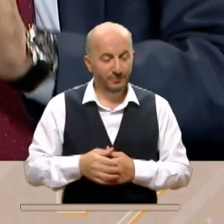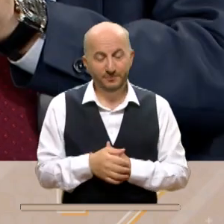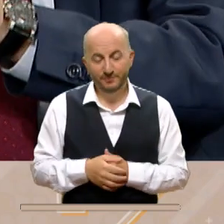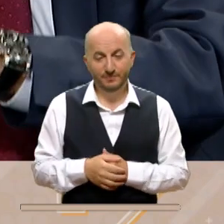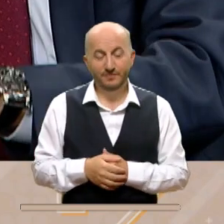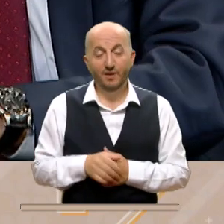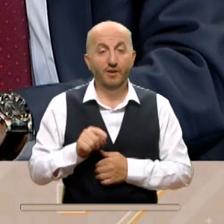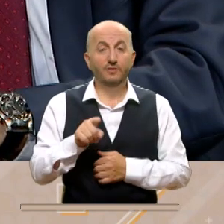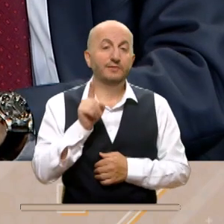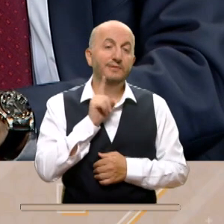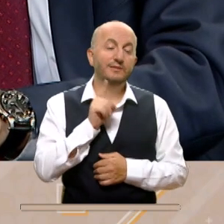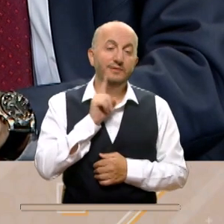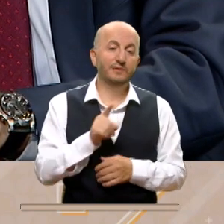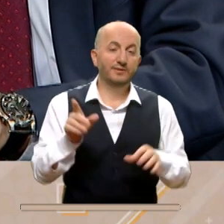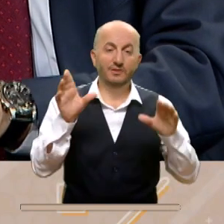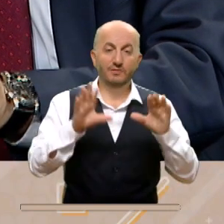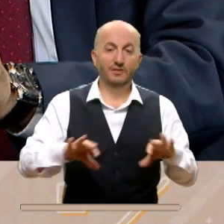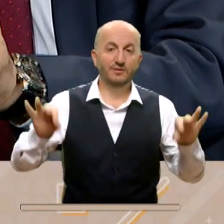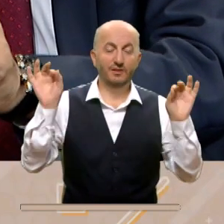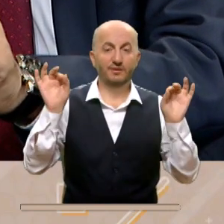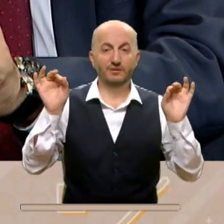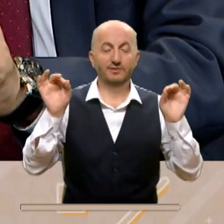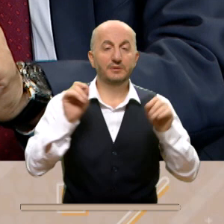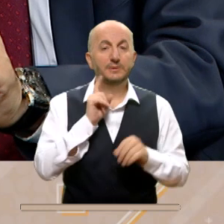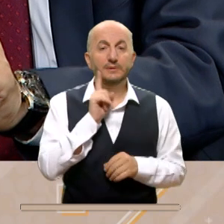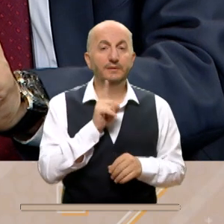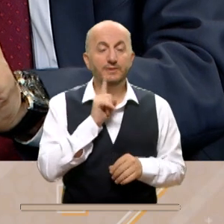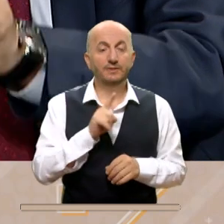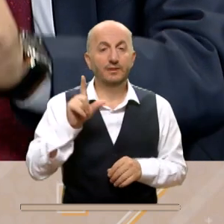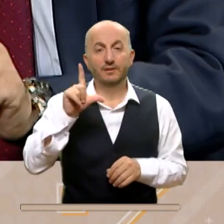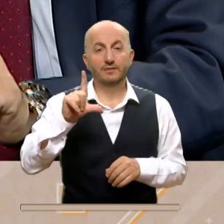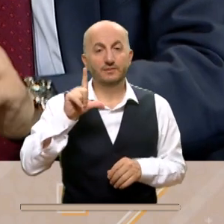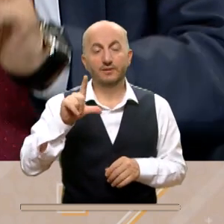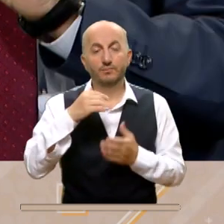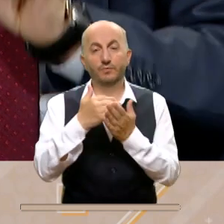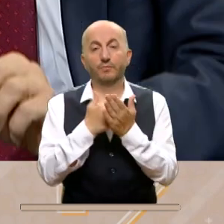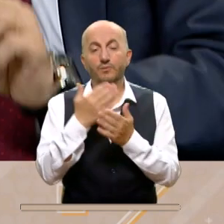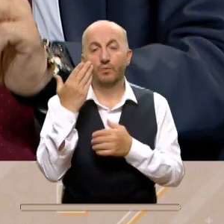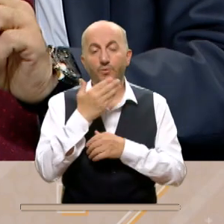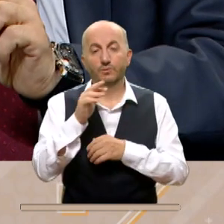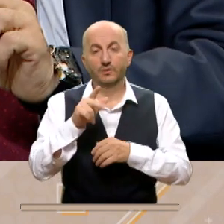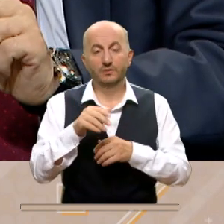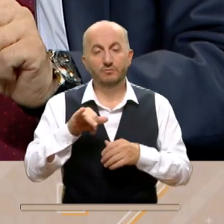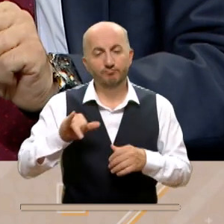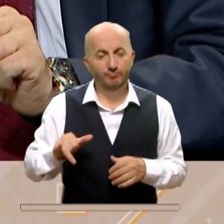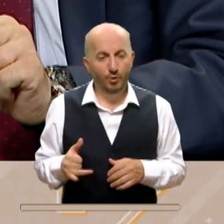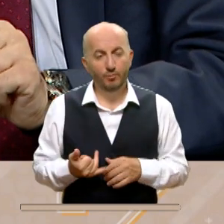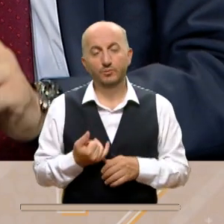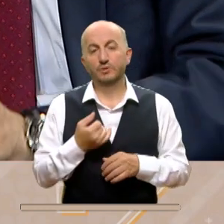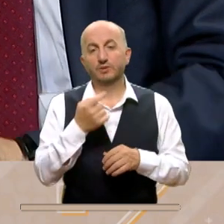Onu İngilizce bir hazırlık, İngilizce bir lisans programında okuyacak gibi yoğun bir şekilde o dili